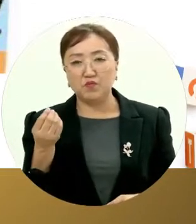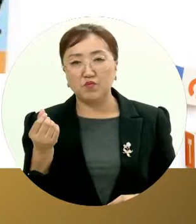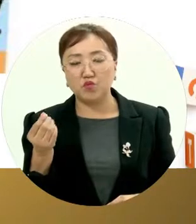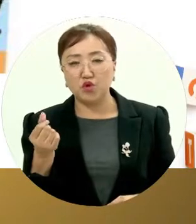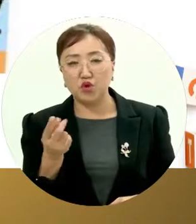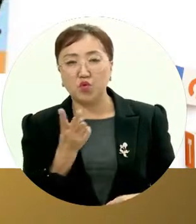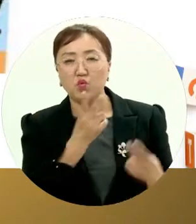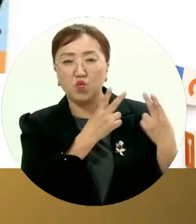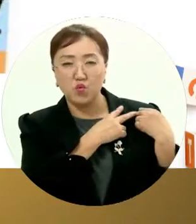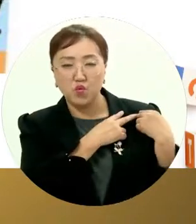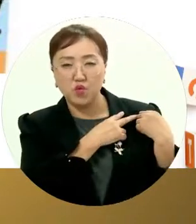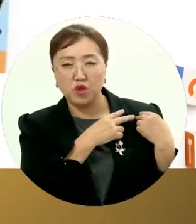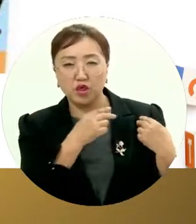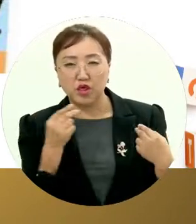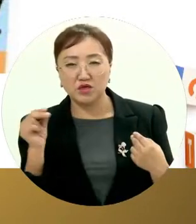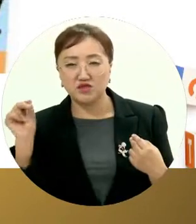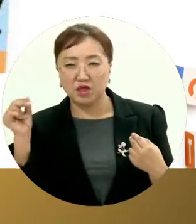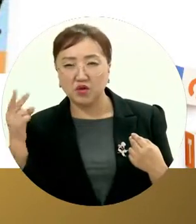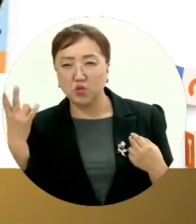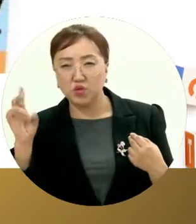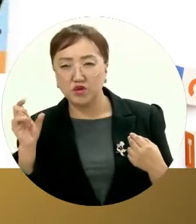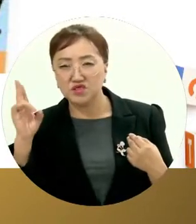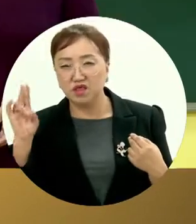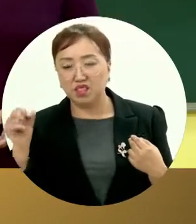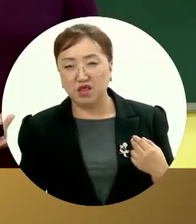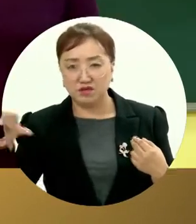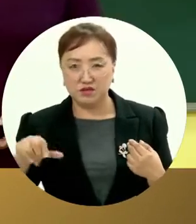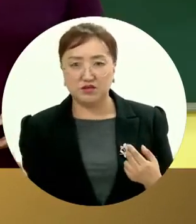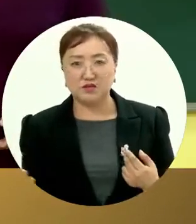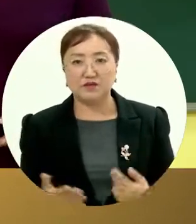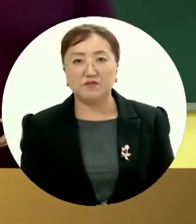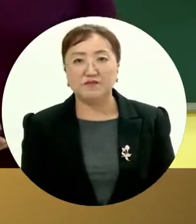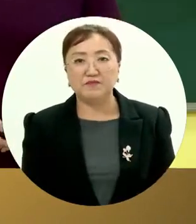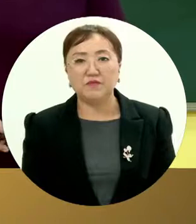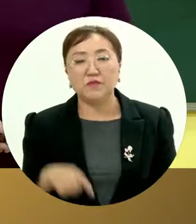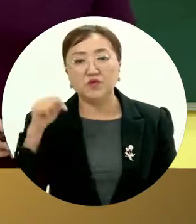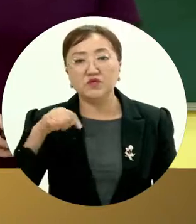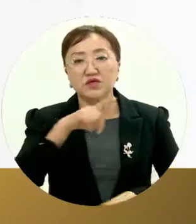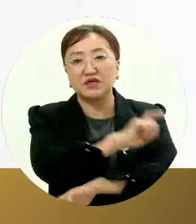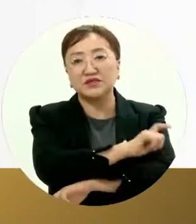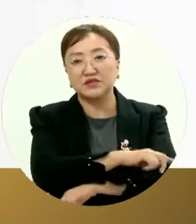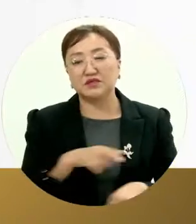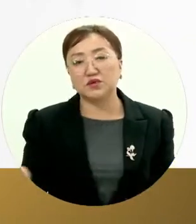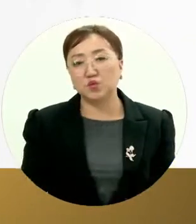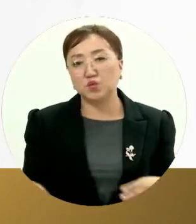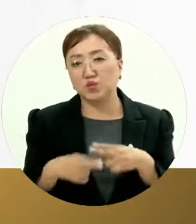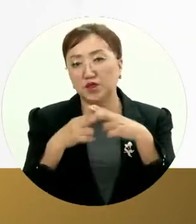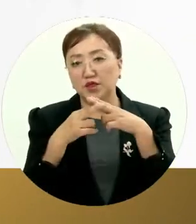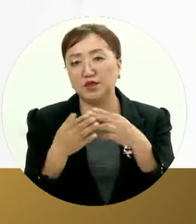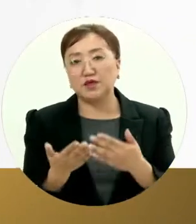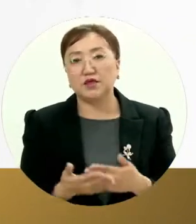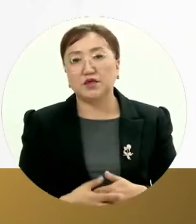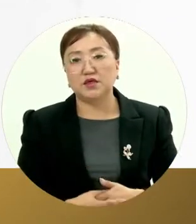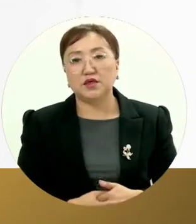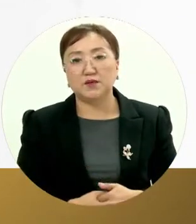Мөнгөний үүргийн үн цэн алдагдна. За өнөөдрийнхээ хичээлийг цөмөрөө дүгнэе.